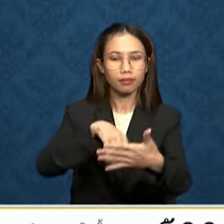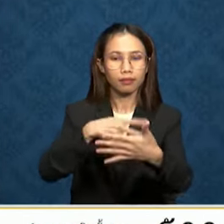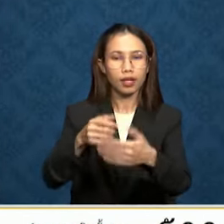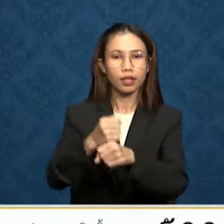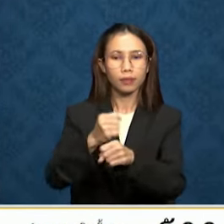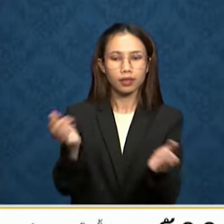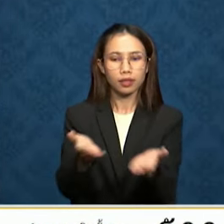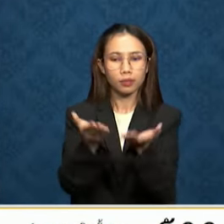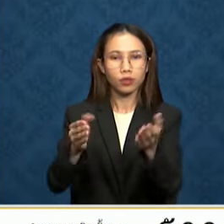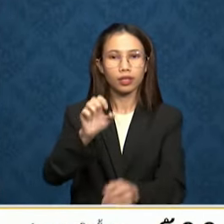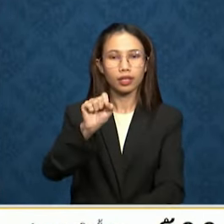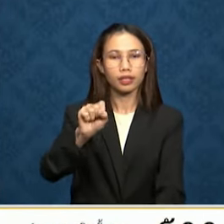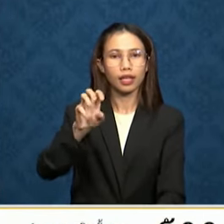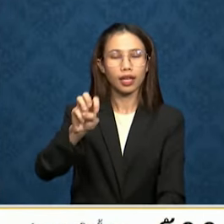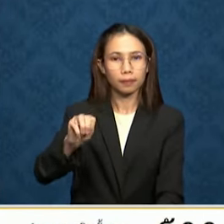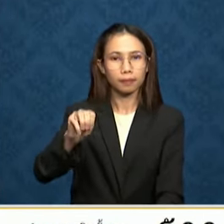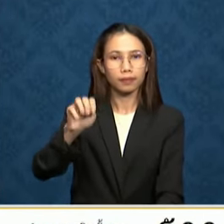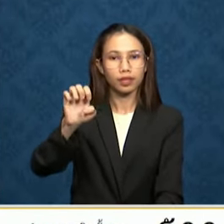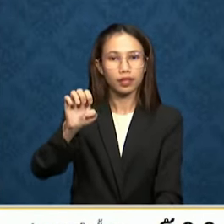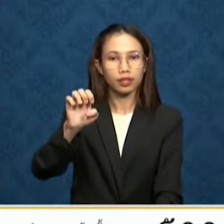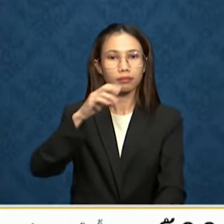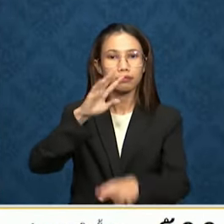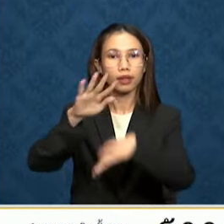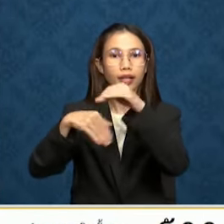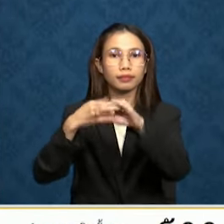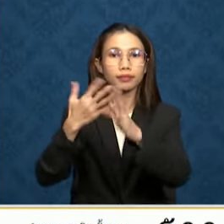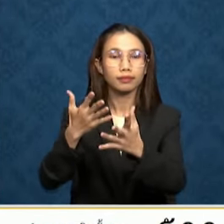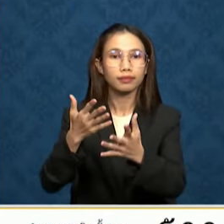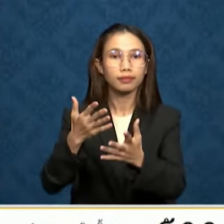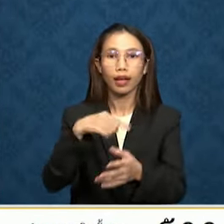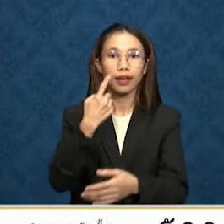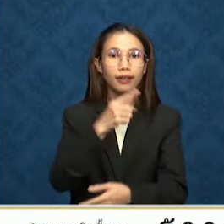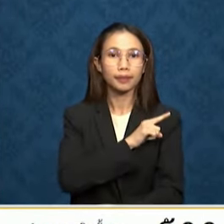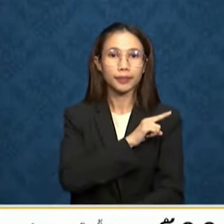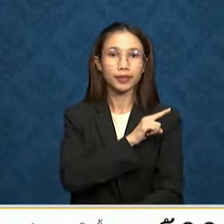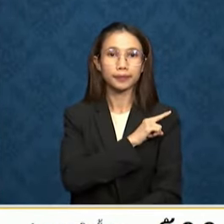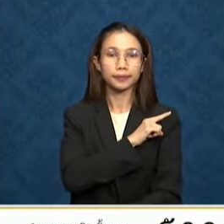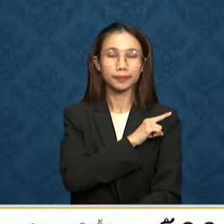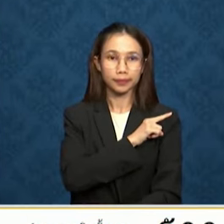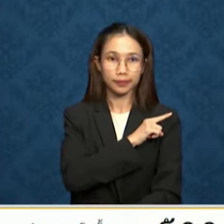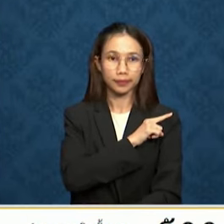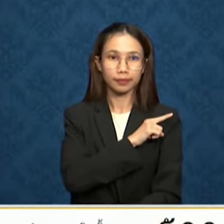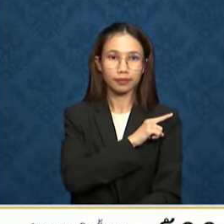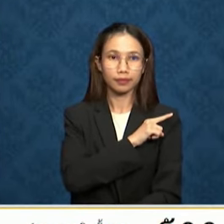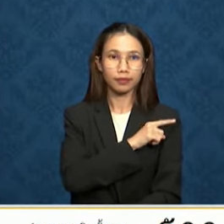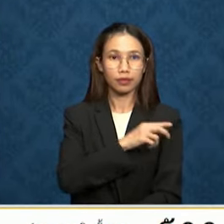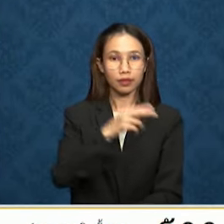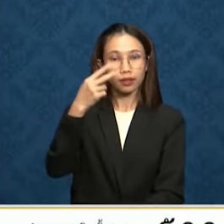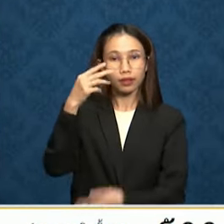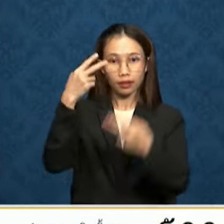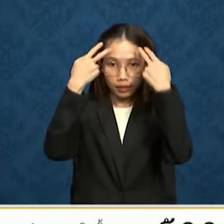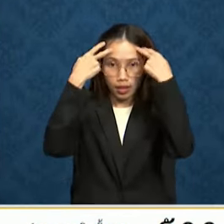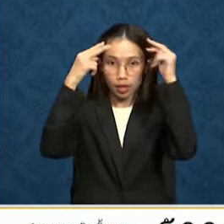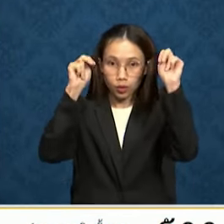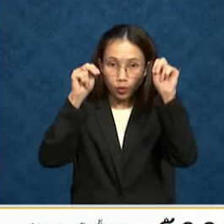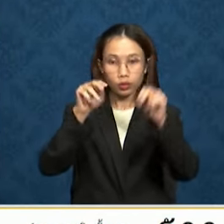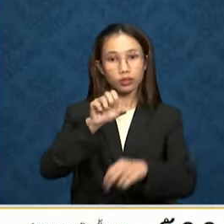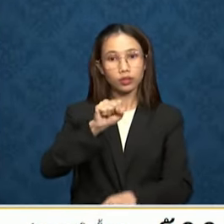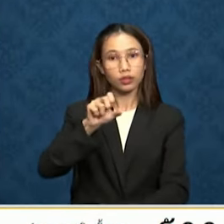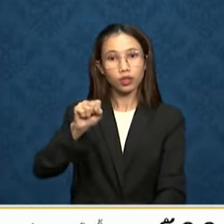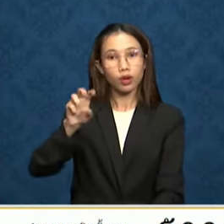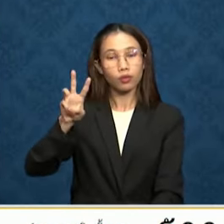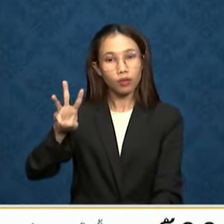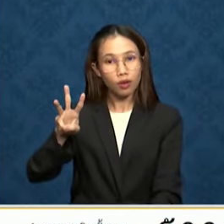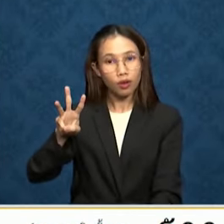smeของรัฐบาลนี้ไม่ไปถึงไหนใครต้องเป็นคนรับผิดชอบค่ะท่านประธานท่านนายกสสว